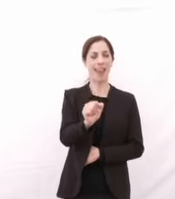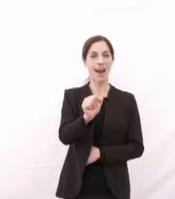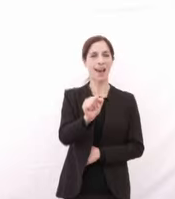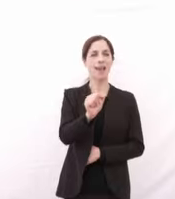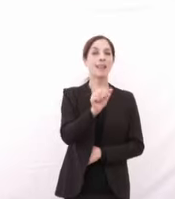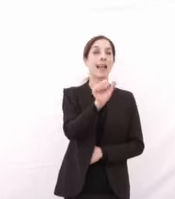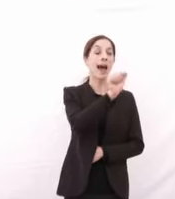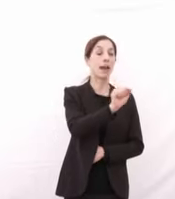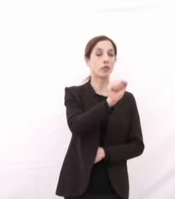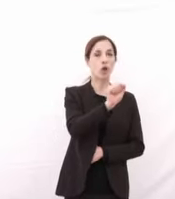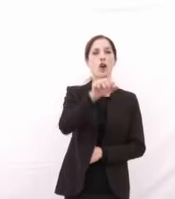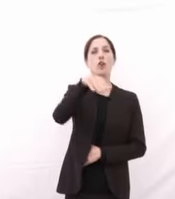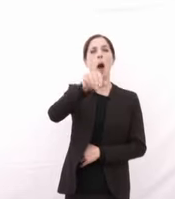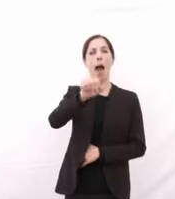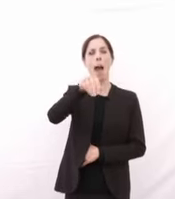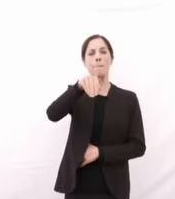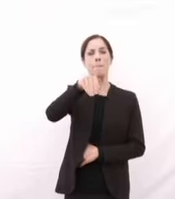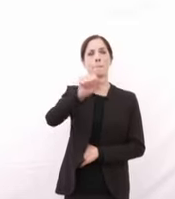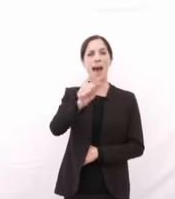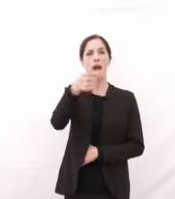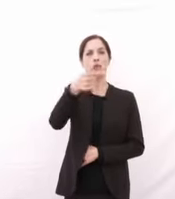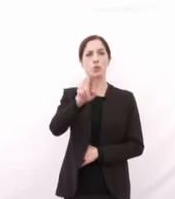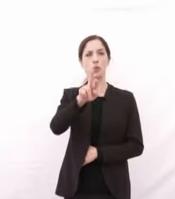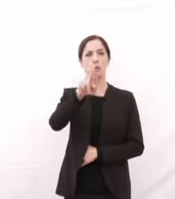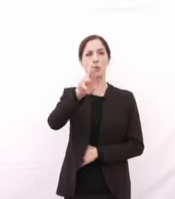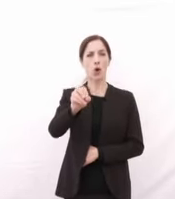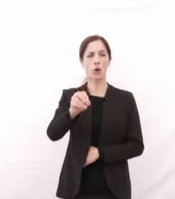Antonio Ammaturo.